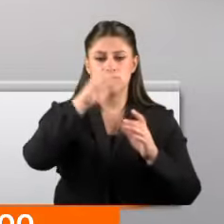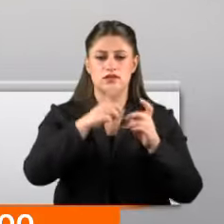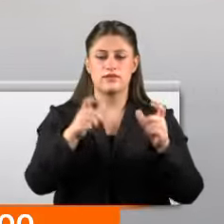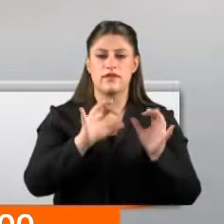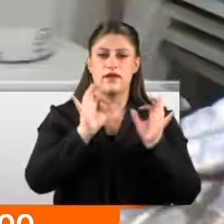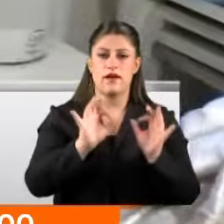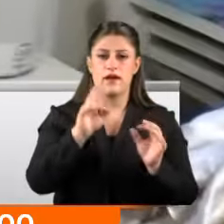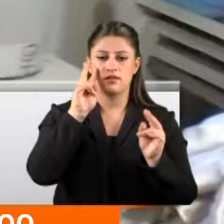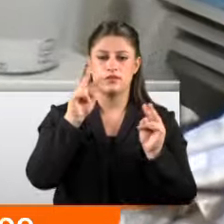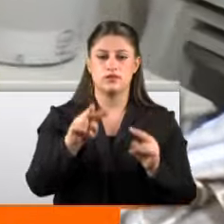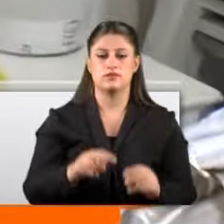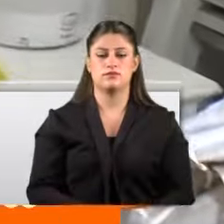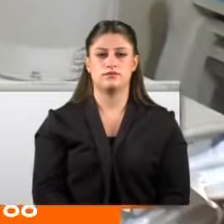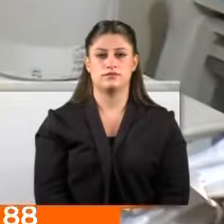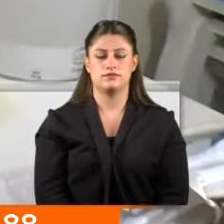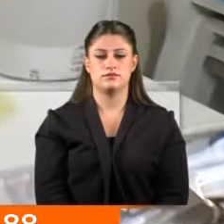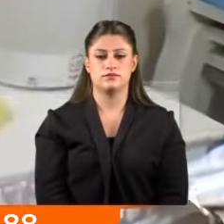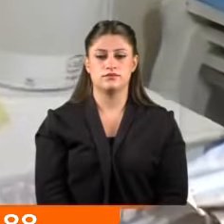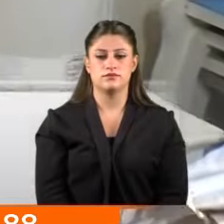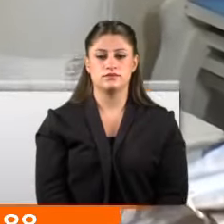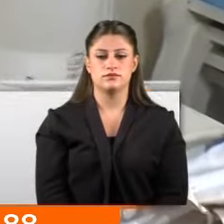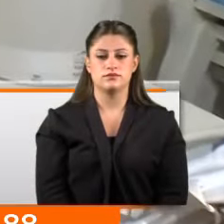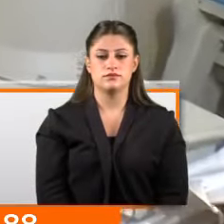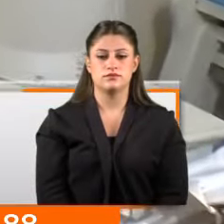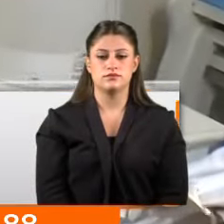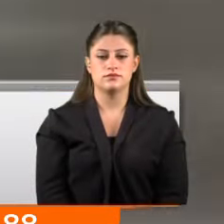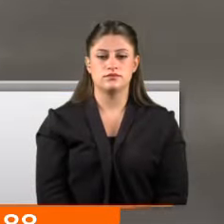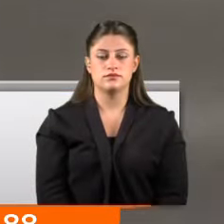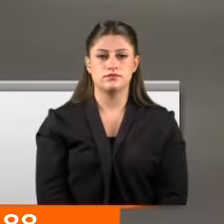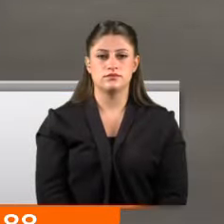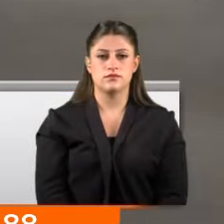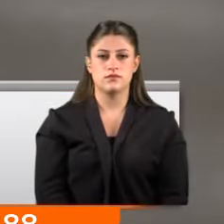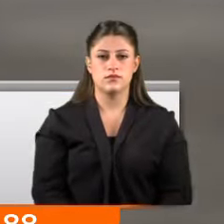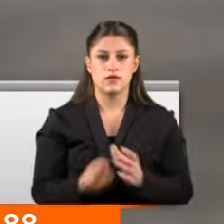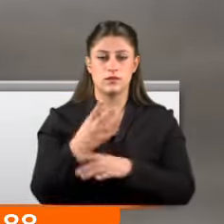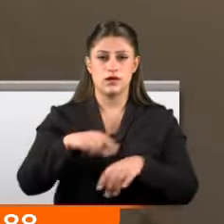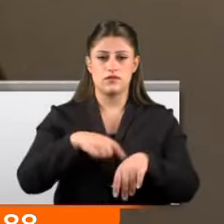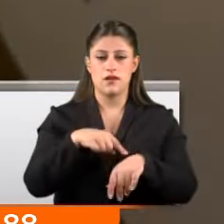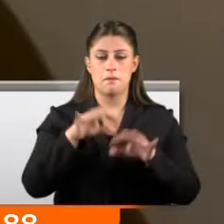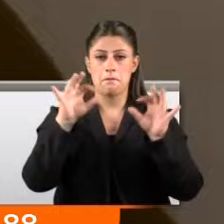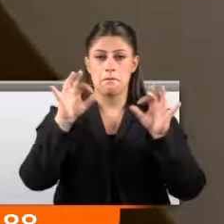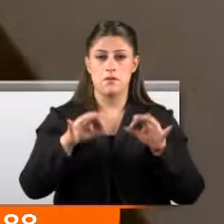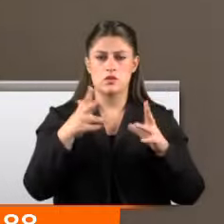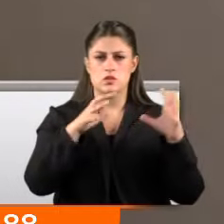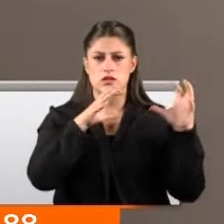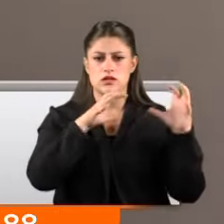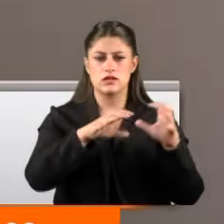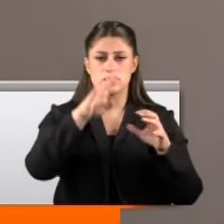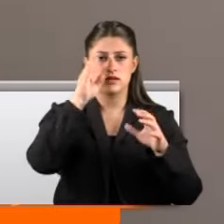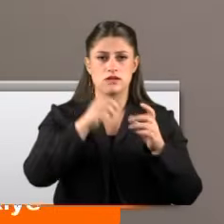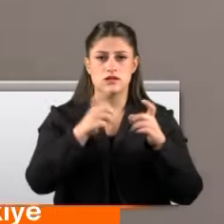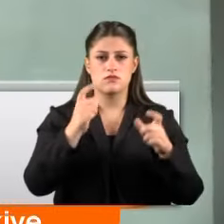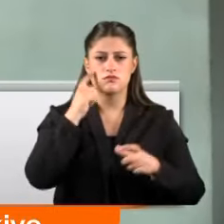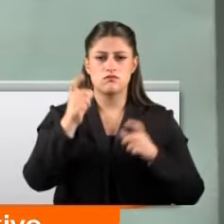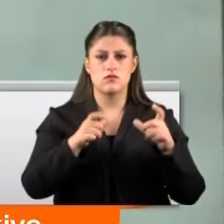manzaralara sahne oldu. Bir anda yağmur bastırdı. O hızla birden su bastı içeri. Sabah saatlerinde başlayan sağanak İstanbulluları